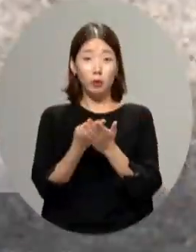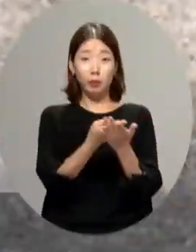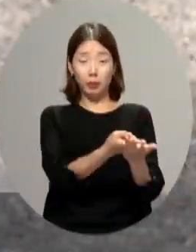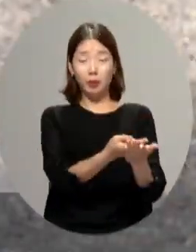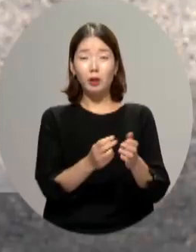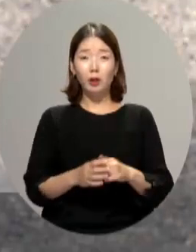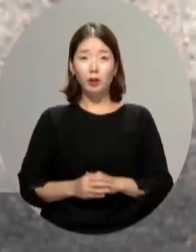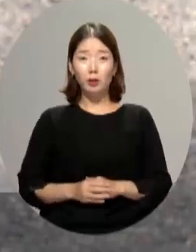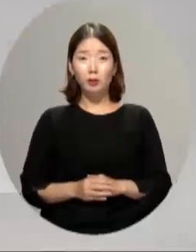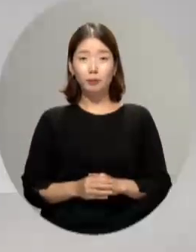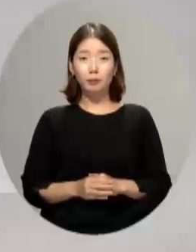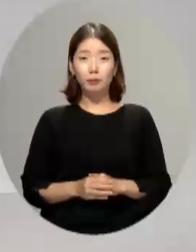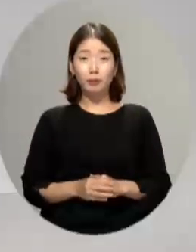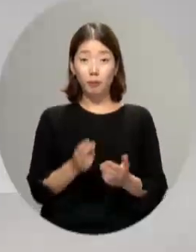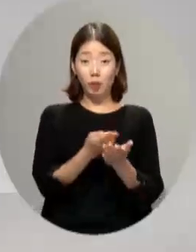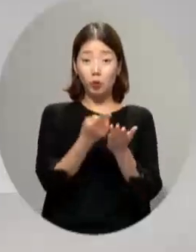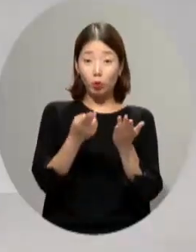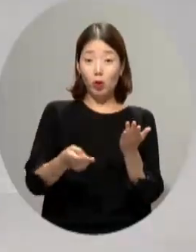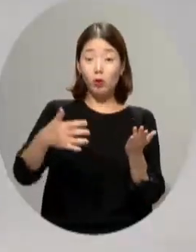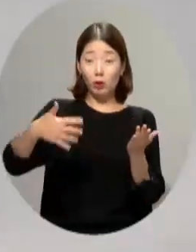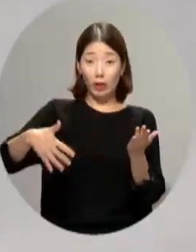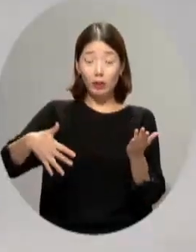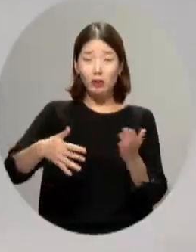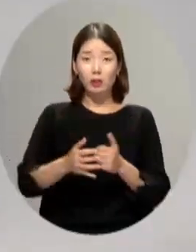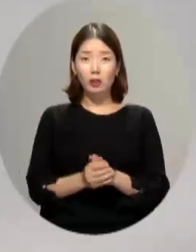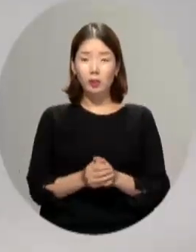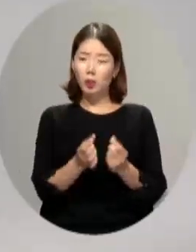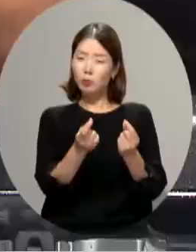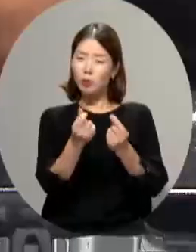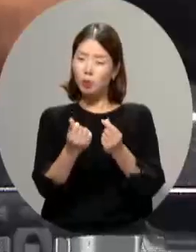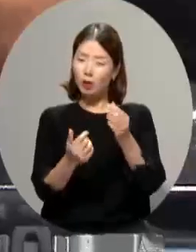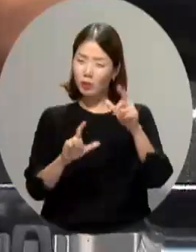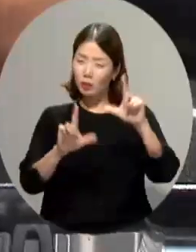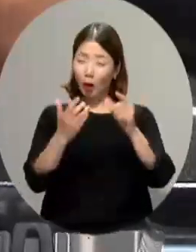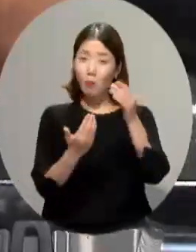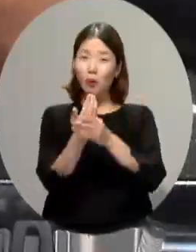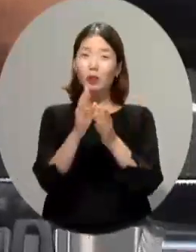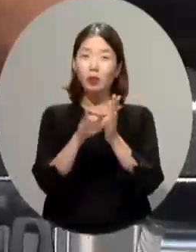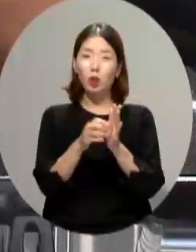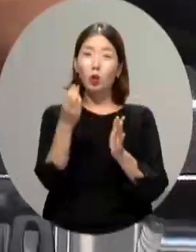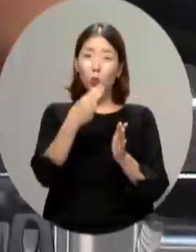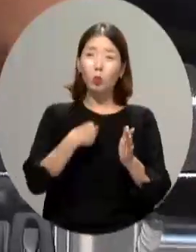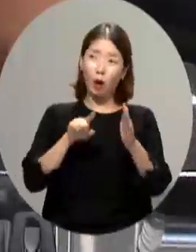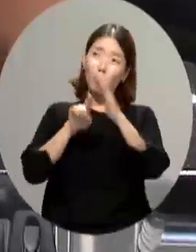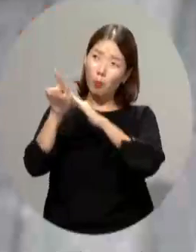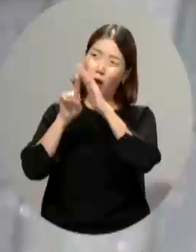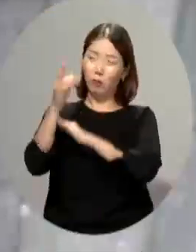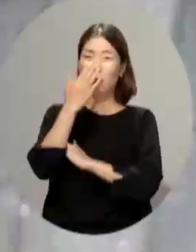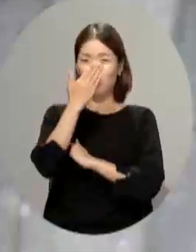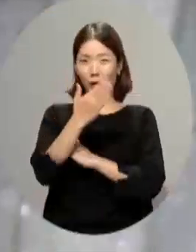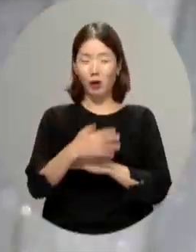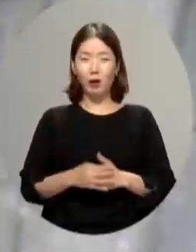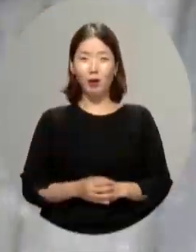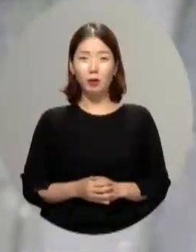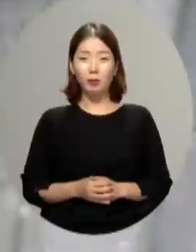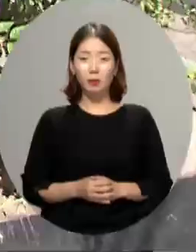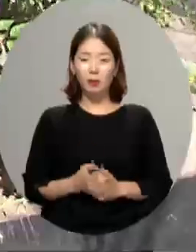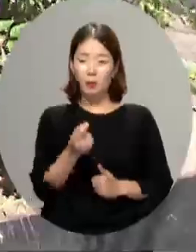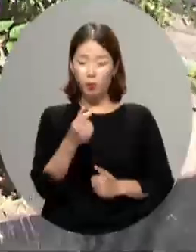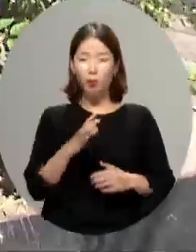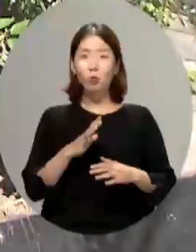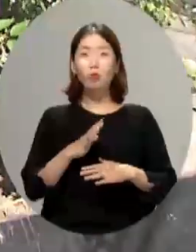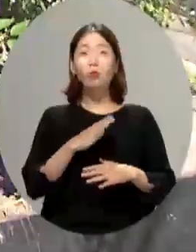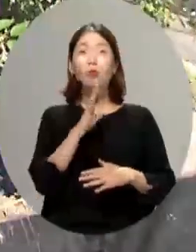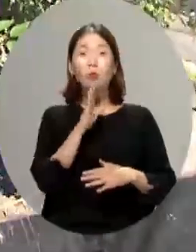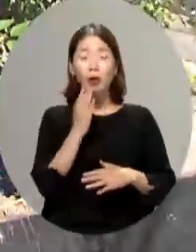이송됐습니다. 아직 퇴원하지 못한 학생은 비슷한 상황이 일어난다면 똑같이 행동했을 거라고 말합니다. 조금 무섭기도